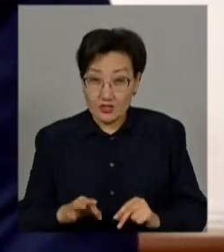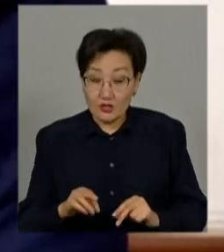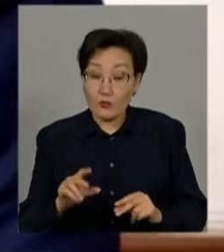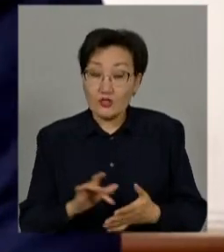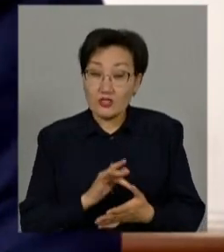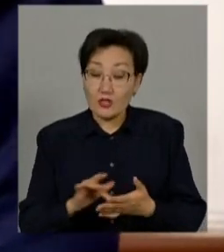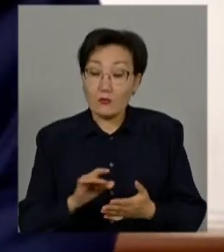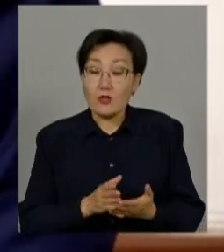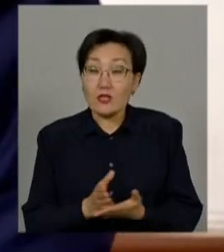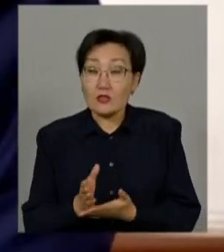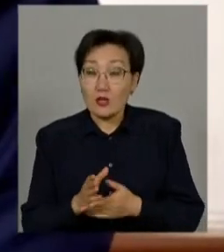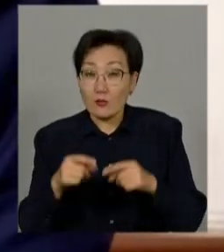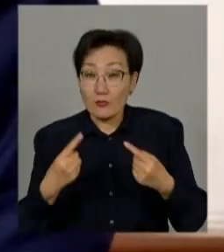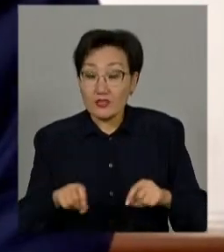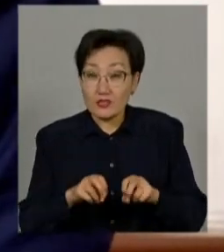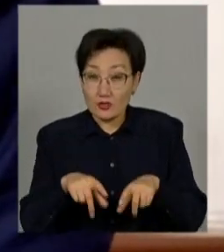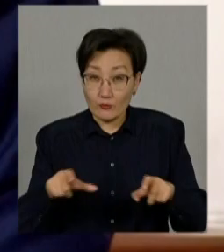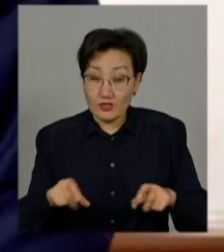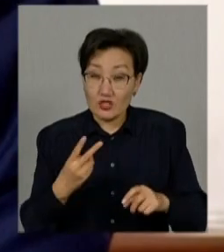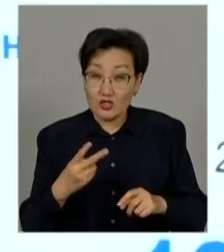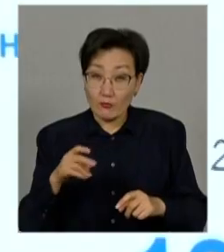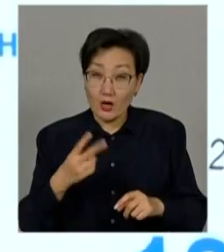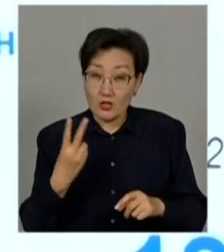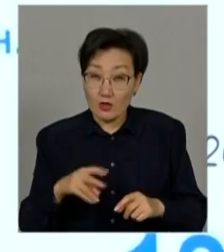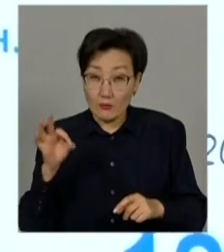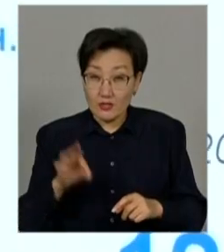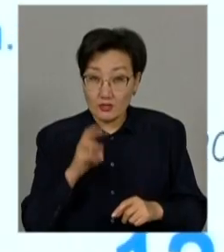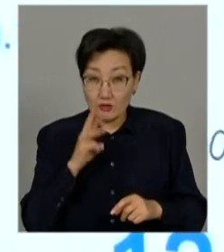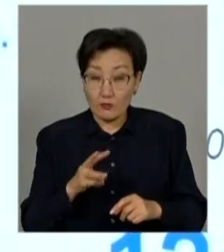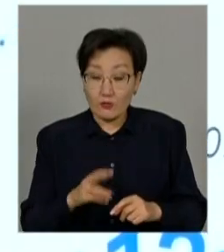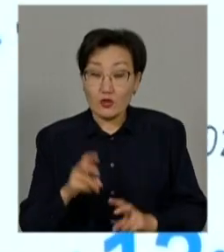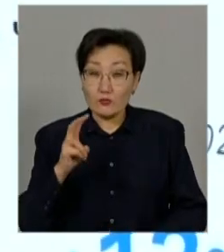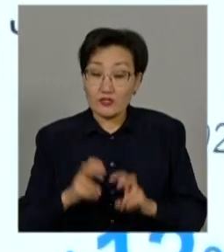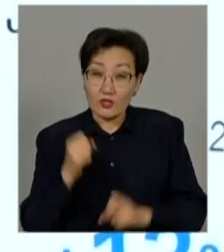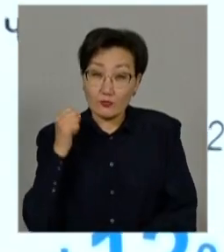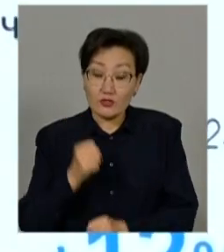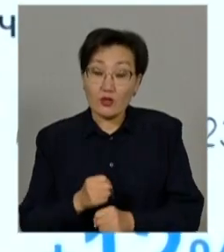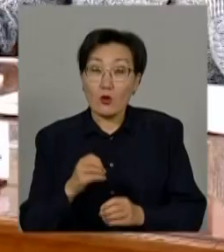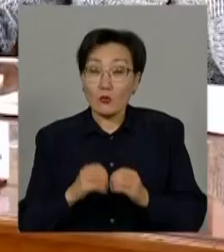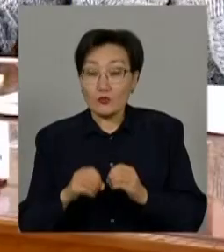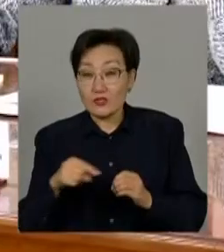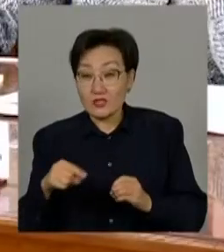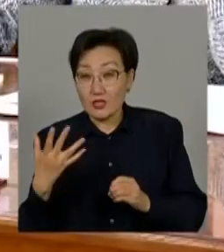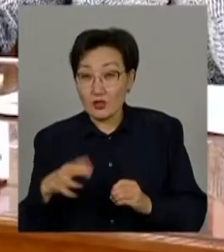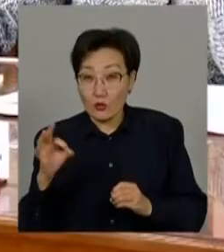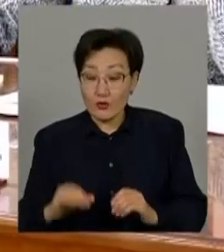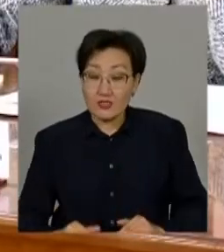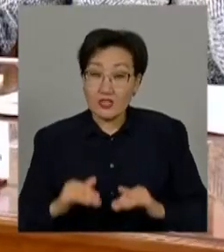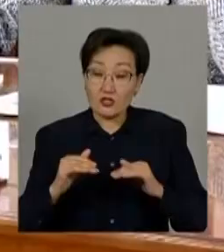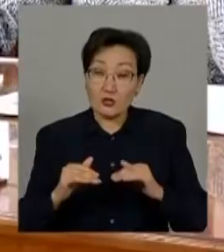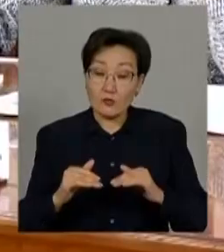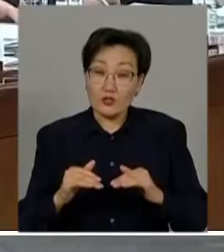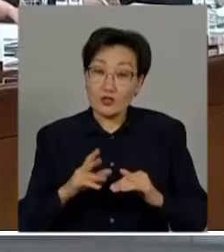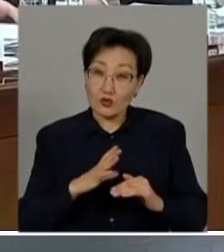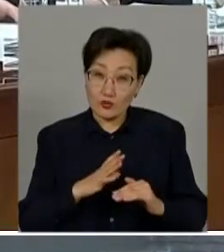бюджет сферасының басқа қызметкерлерінің жалақысы 20%-ке, өндірістік персоналдың жалақысы 10-50%-ке аралығында